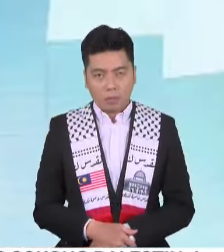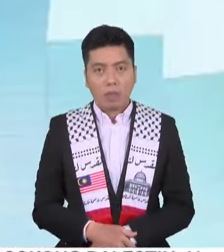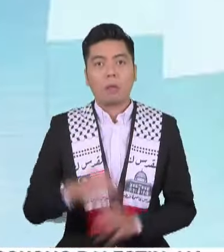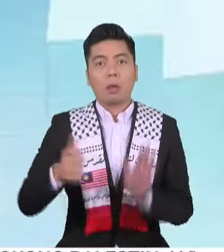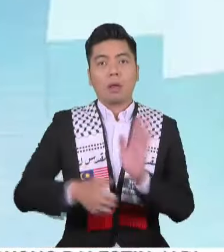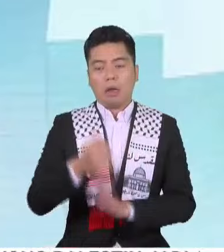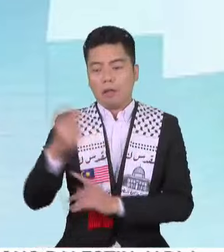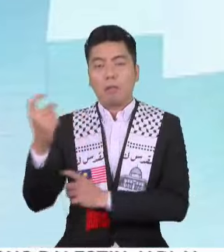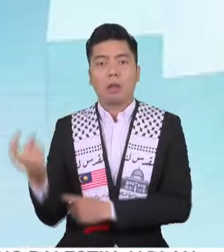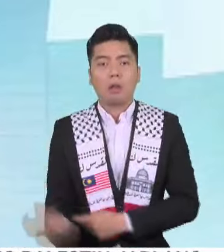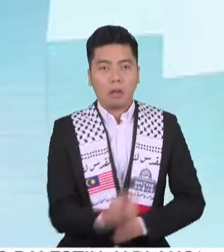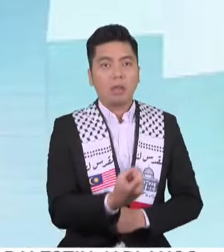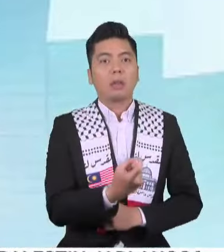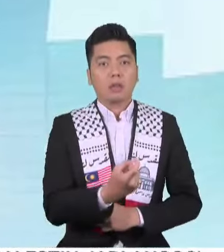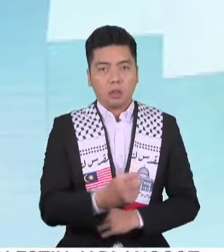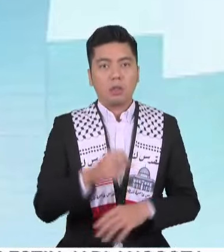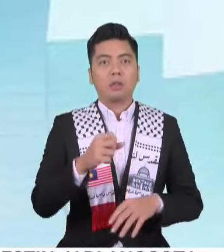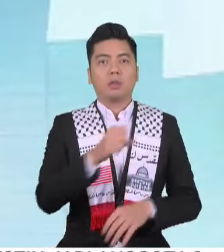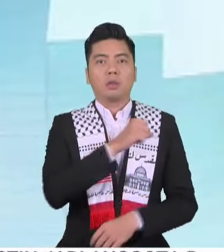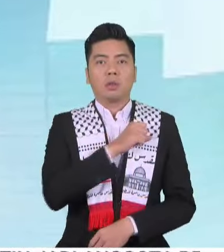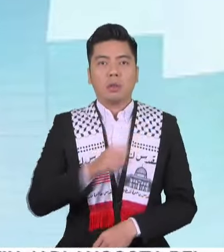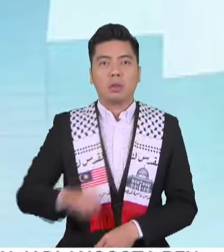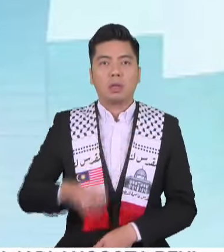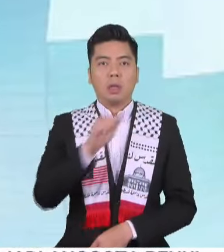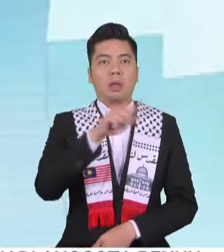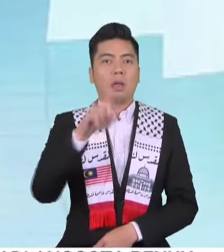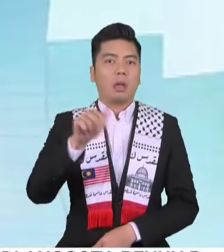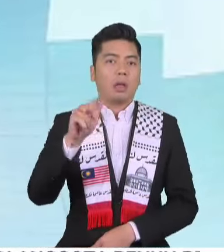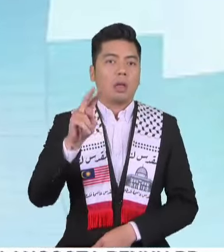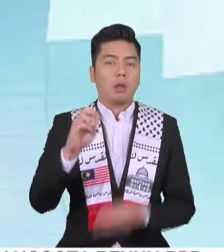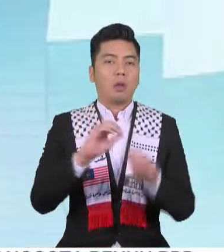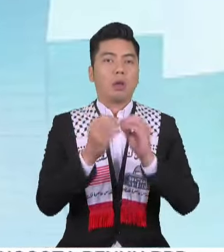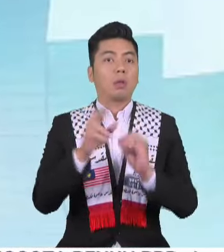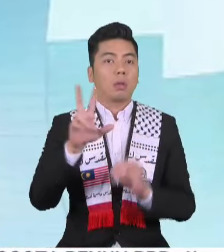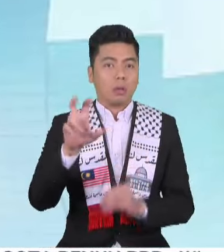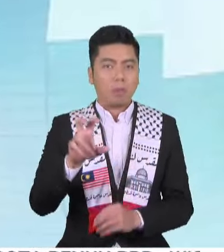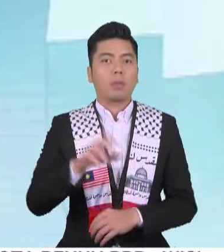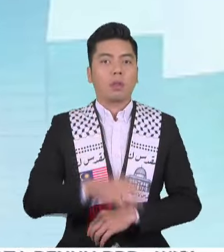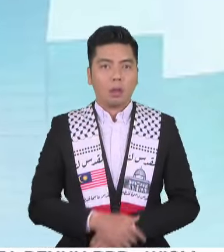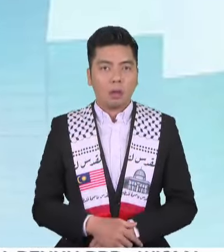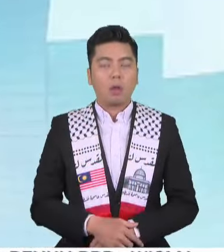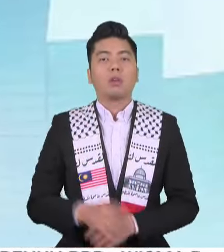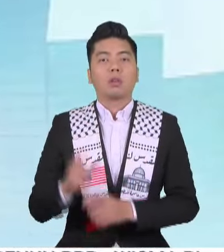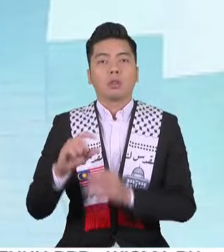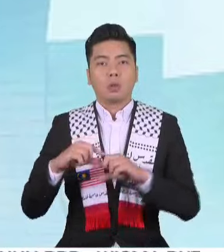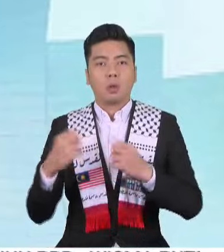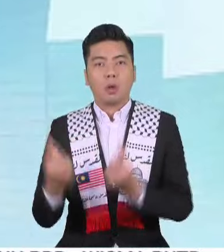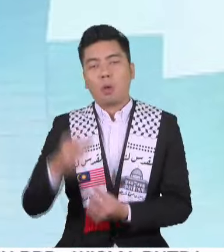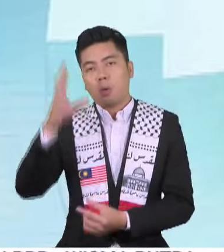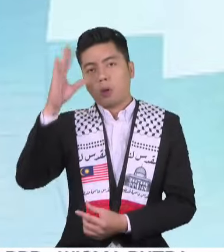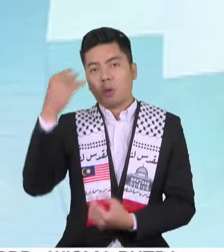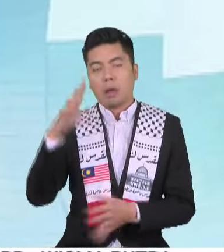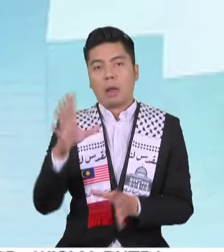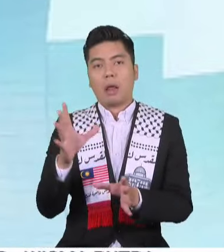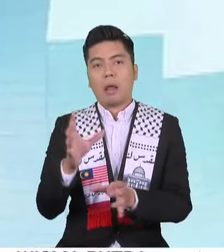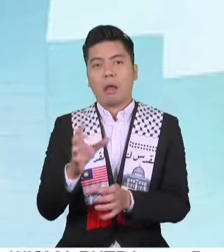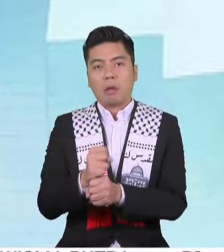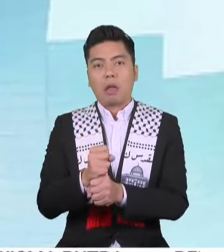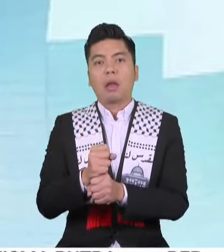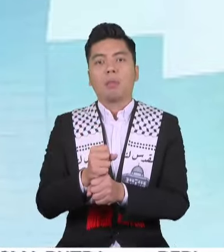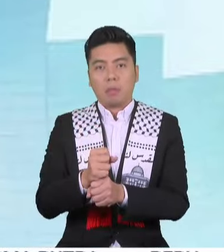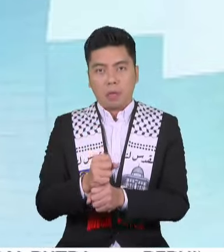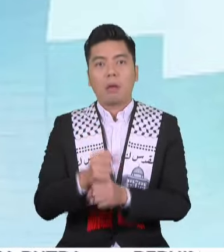Kejohanan hoki Piala Sultan Azlan Shah ke-30, skuad hoki lelaki negara melakar kemenangan menewaskan juara 3 kali